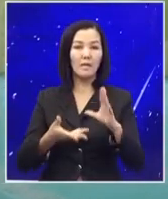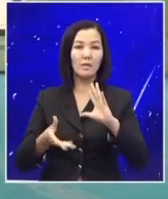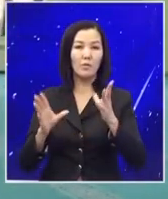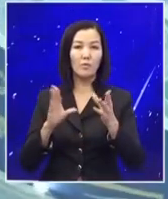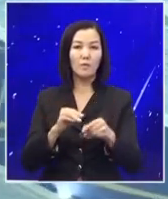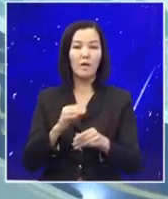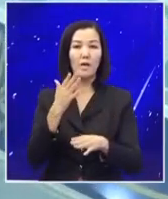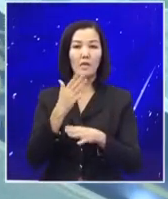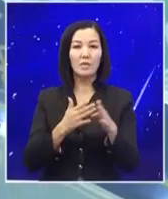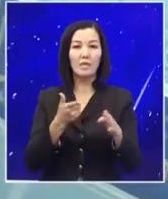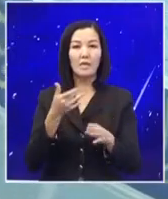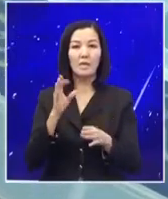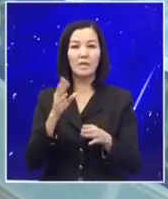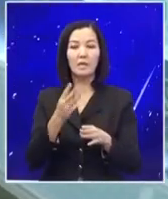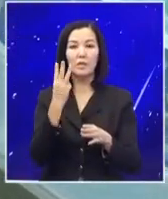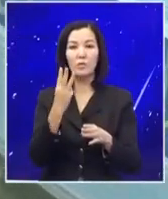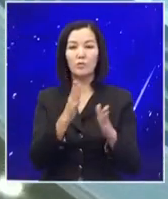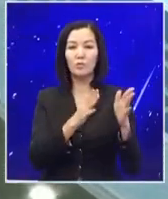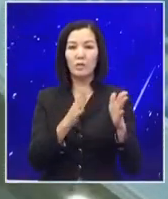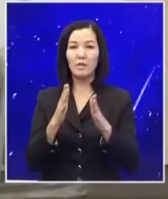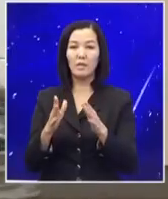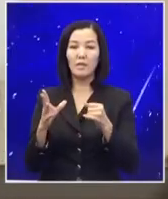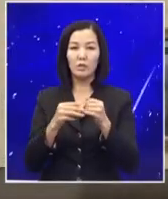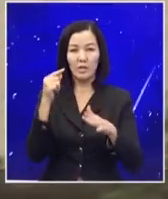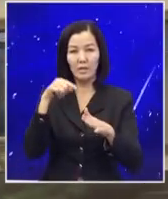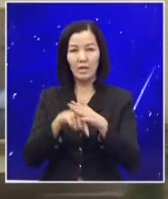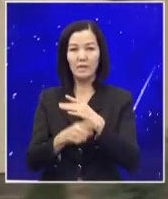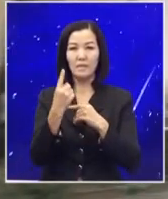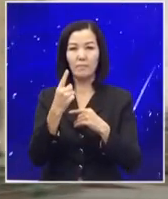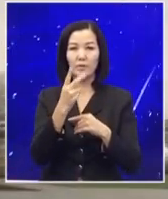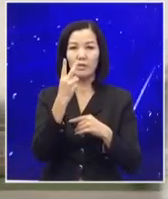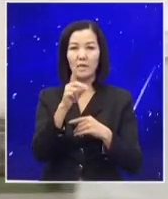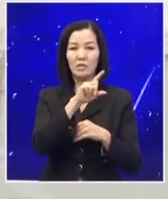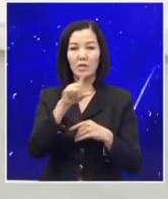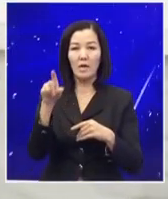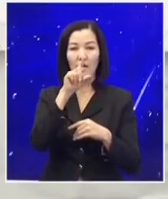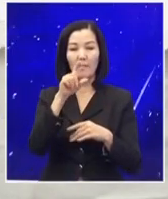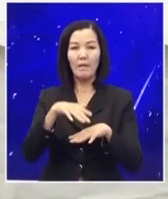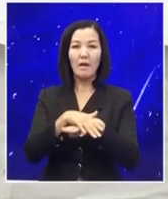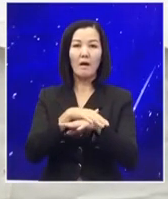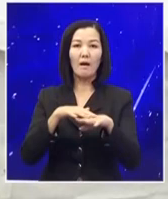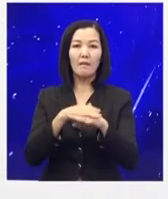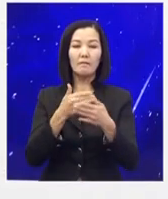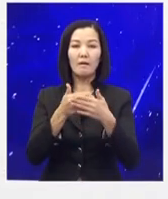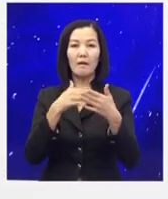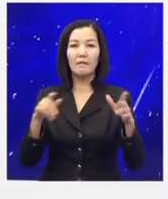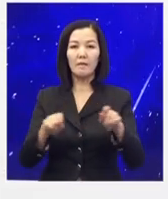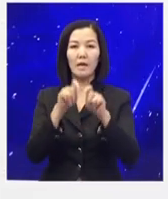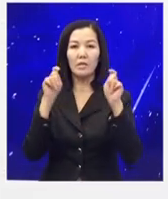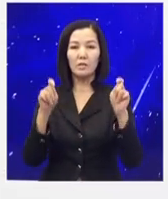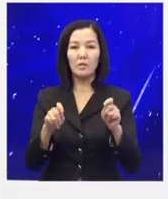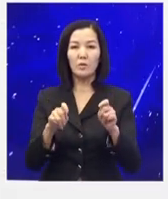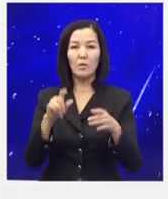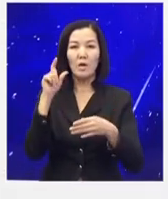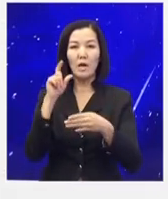гектар. Ғимарат үш деңгейден тұрады. Жертөле және бірінші-екінші қабат. Жиналған жамағат алдында ашылу рәсімі